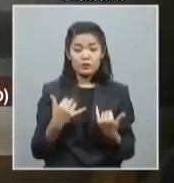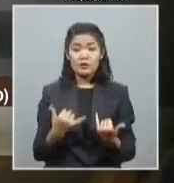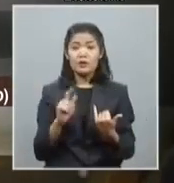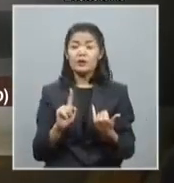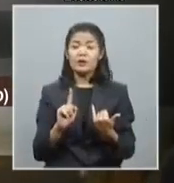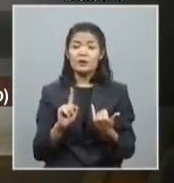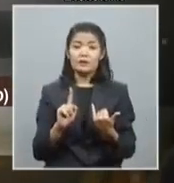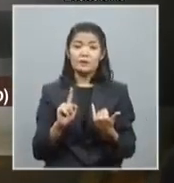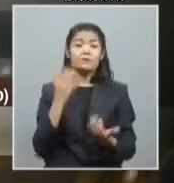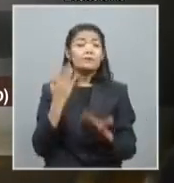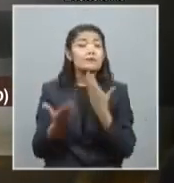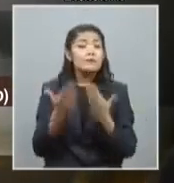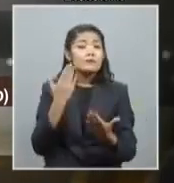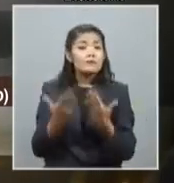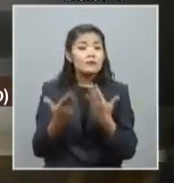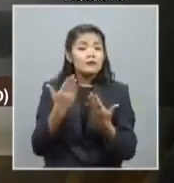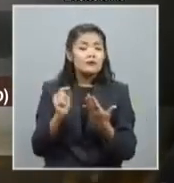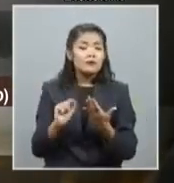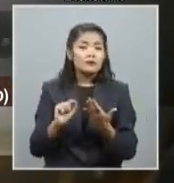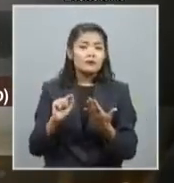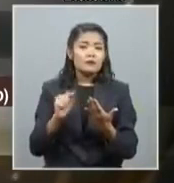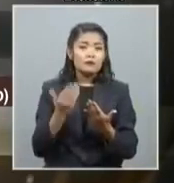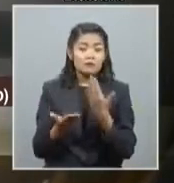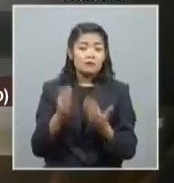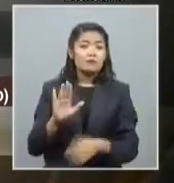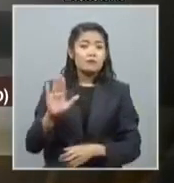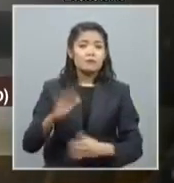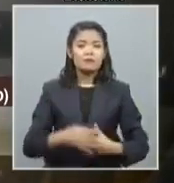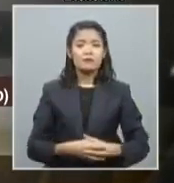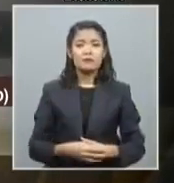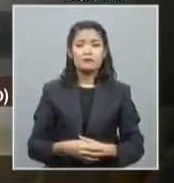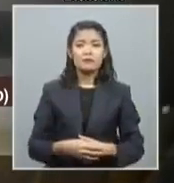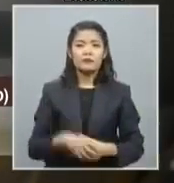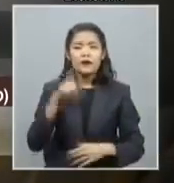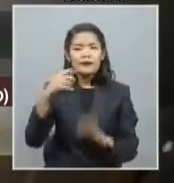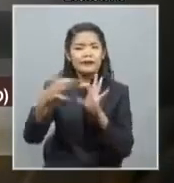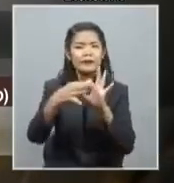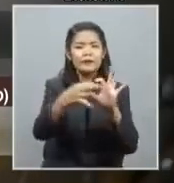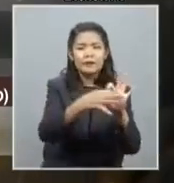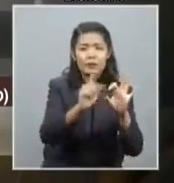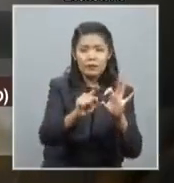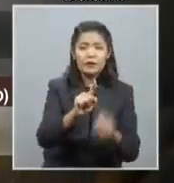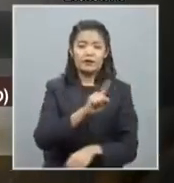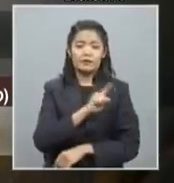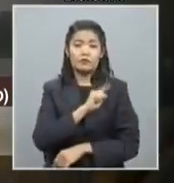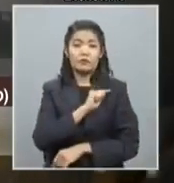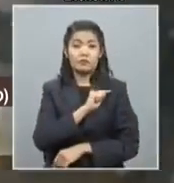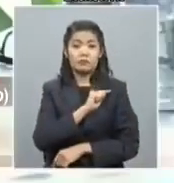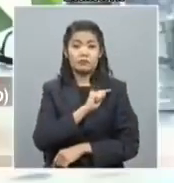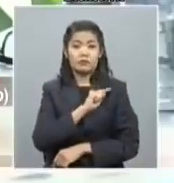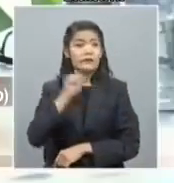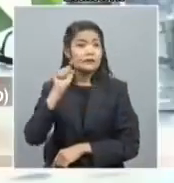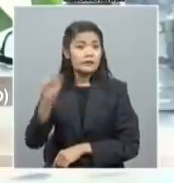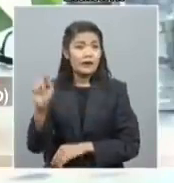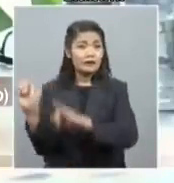จะต้องขึ้นอยู่กับทางส่วนของผู้ที่มีส่วนเกี่ยวข้องที่จะสามารถที่จะสั่ง